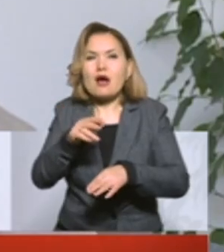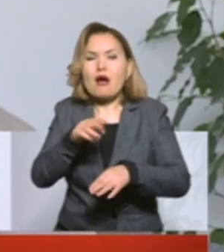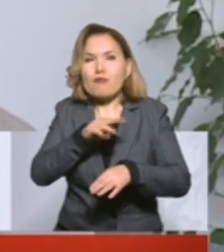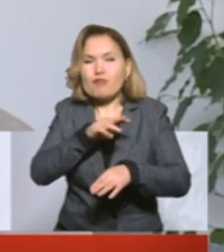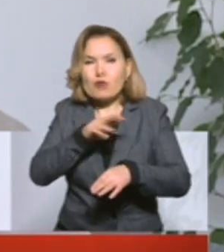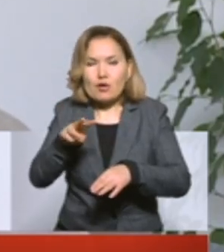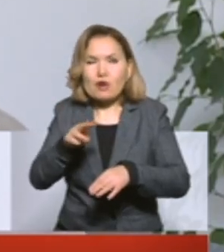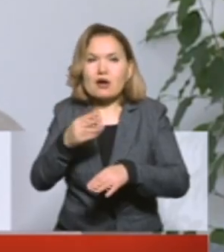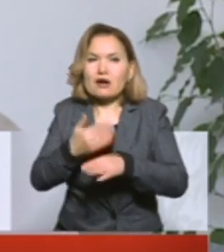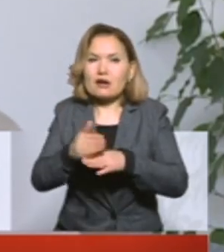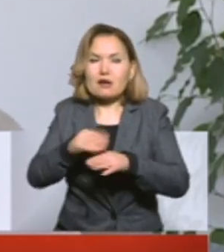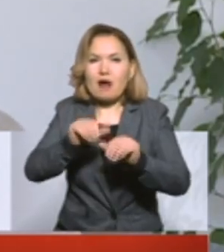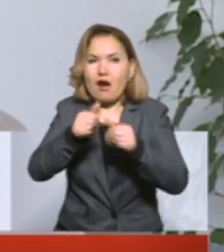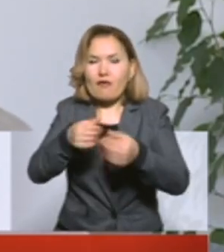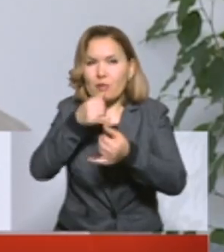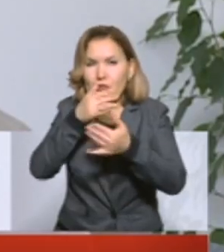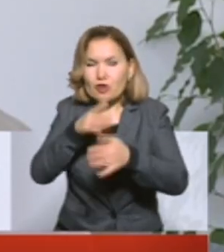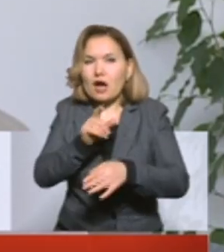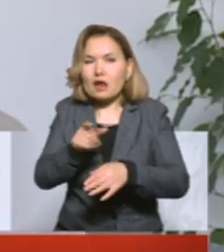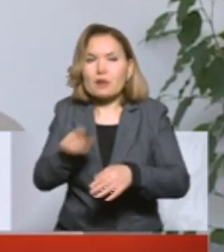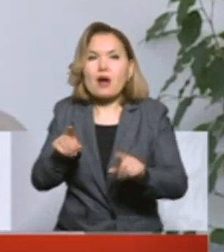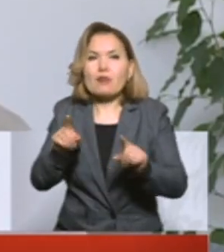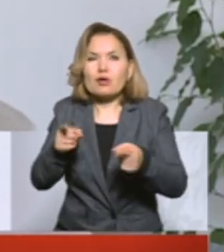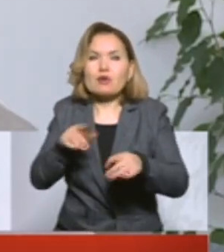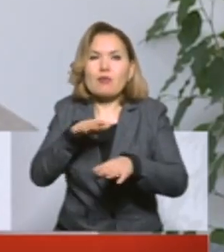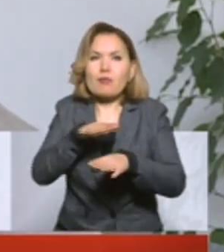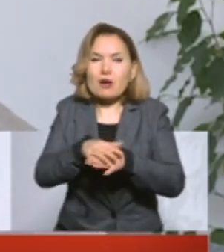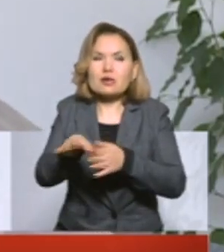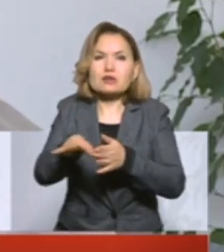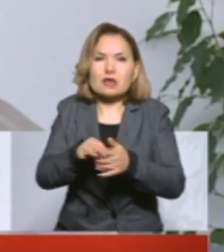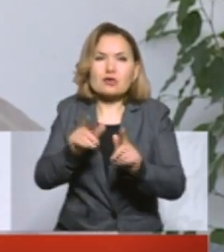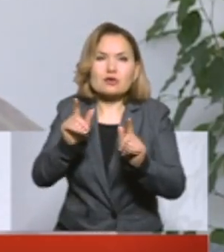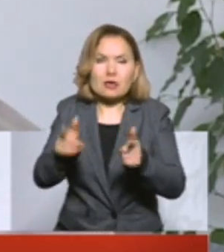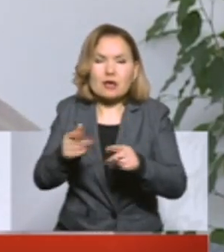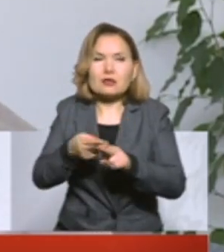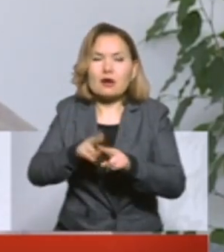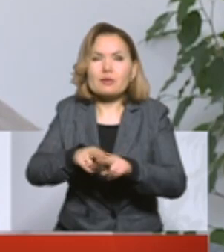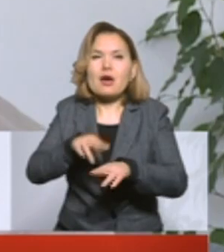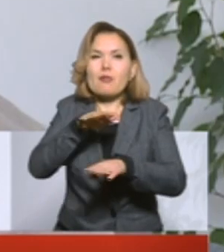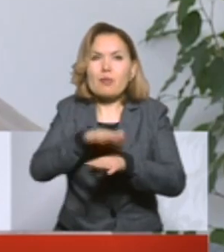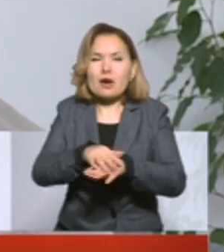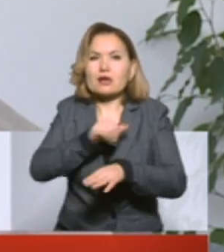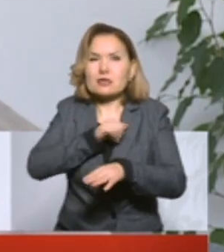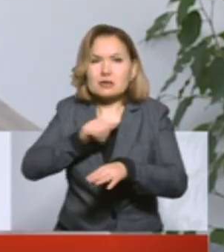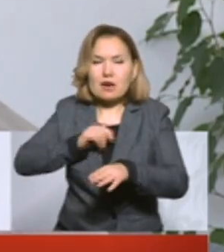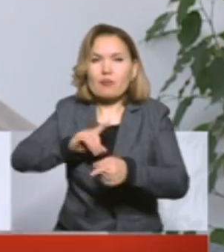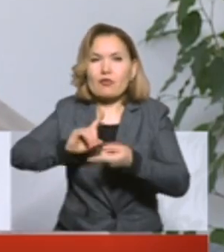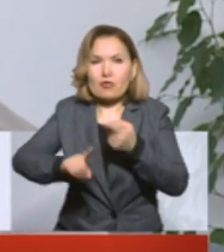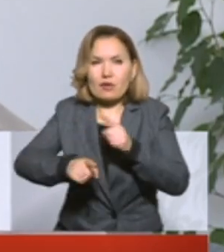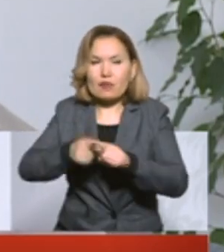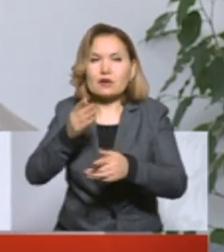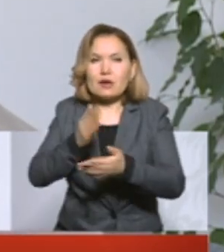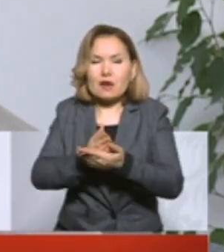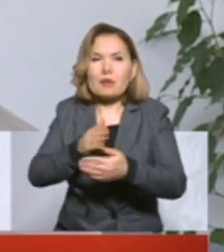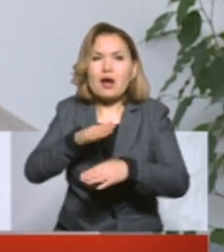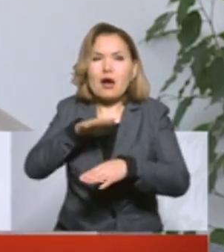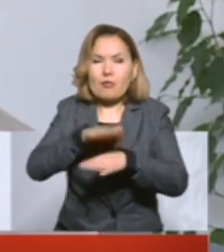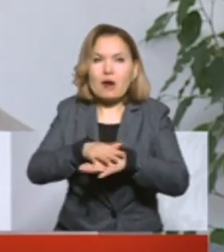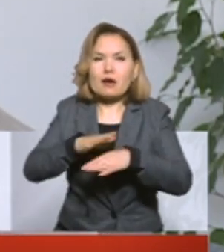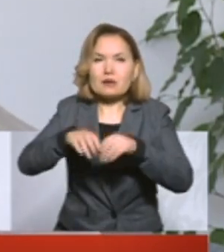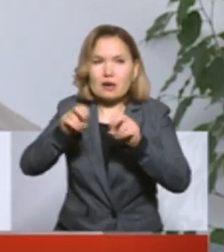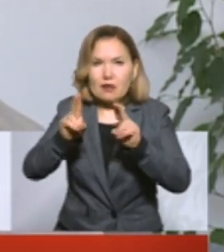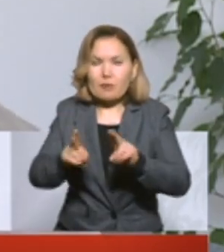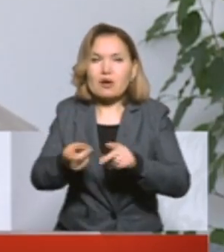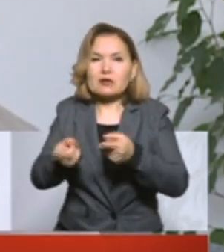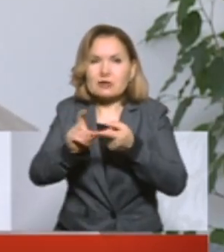мезетте 10 миллион 12 миллион 14 миллион 2-3 банктен рәсімдеп жібереді. Демек бұл жерде сұрақ туындайды. Банктың қызметкерлерінің өзі сыбайлас емес